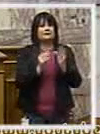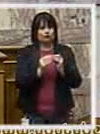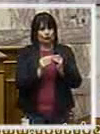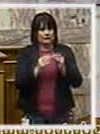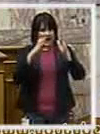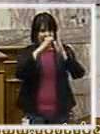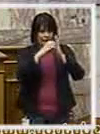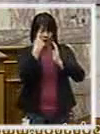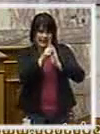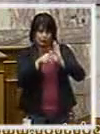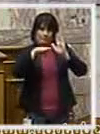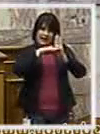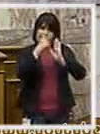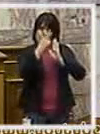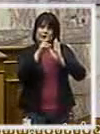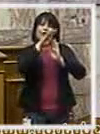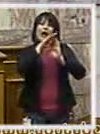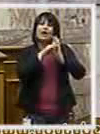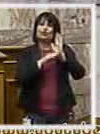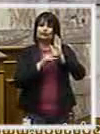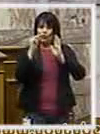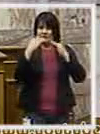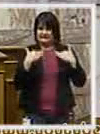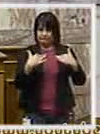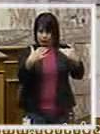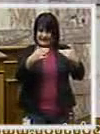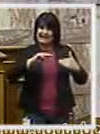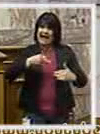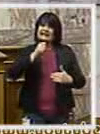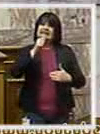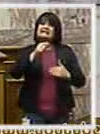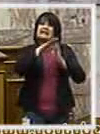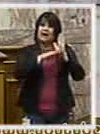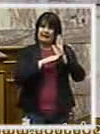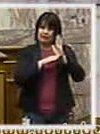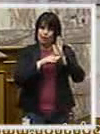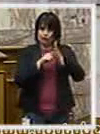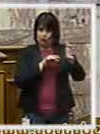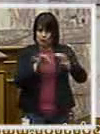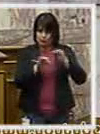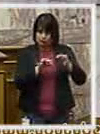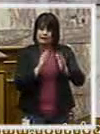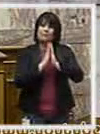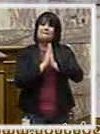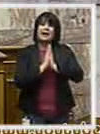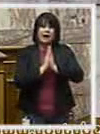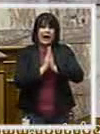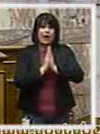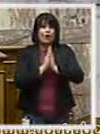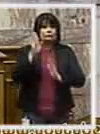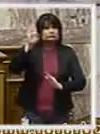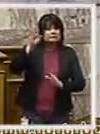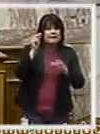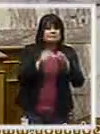το άρθρο 100 παράγραφος 2 του κανονισμού της Βουλής για την αντισυνταγματικότητα του νομοσχεδίου. Παρακαλώ οι δεχόμενοι ότι το νομοσχέδιο δεν